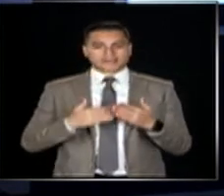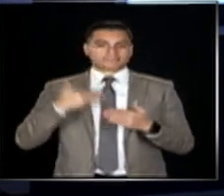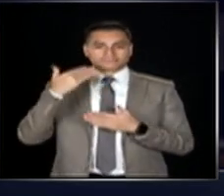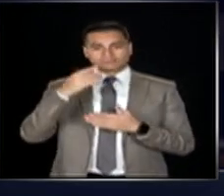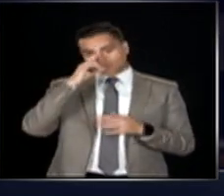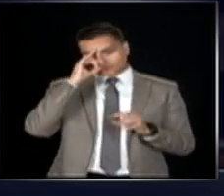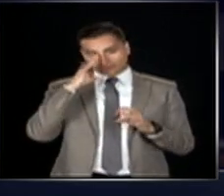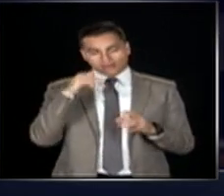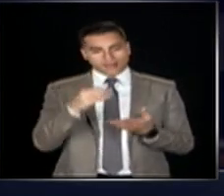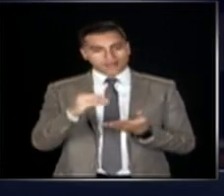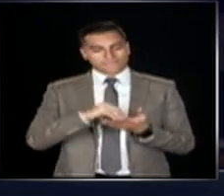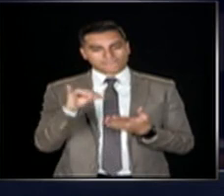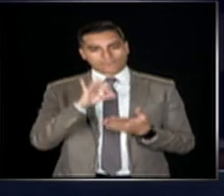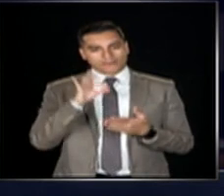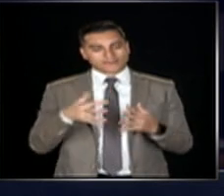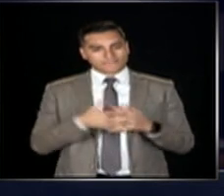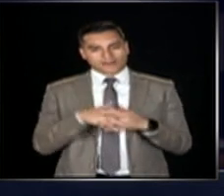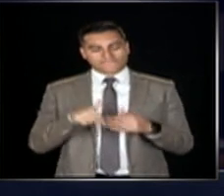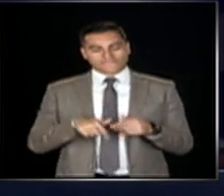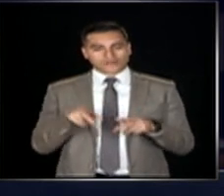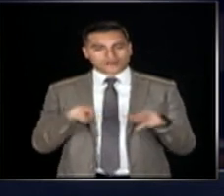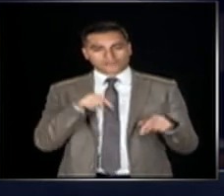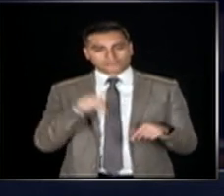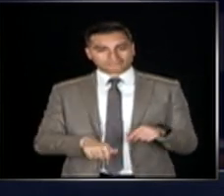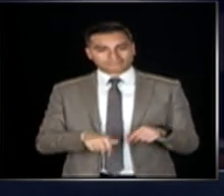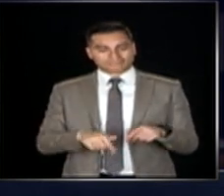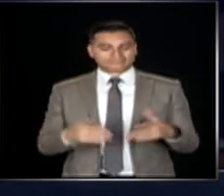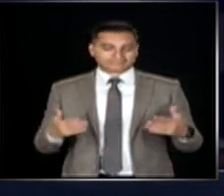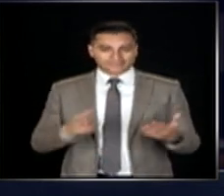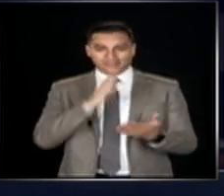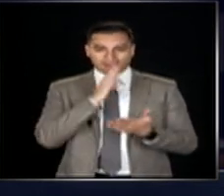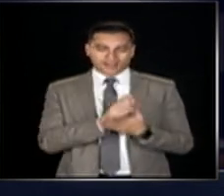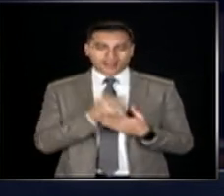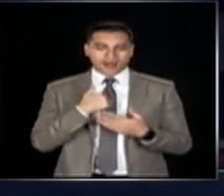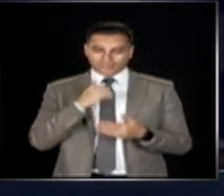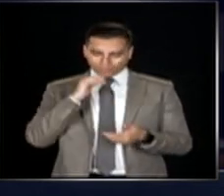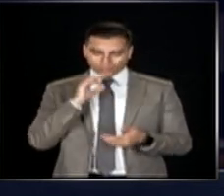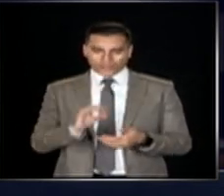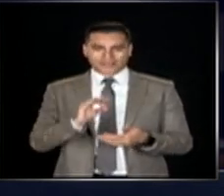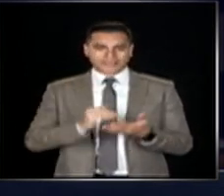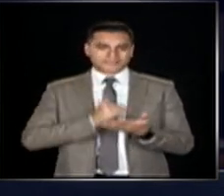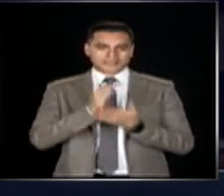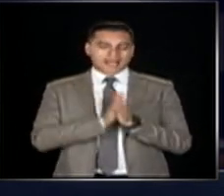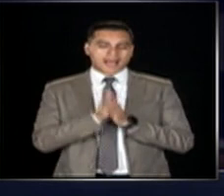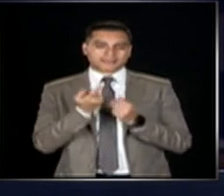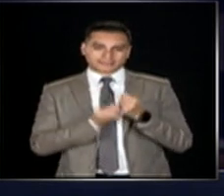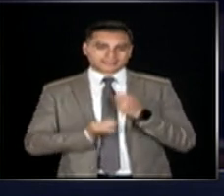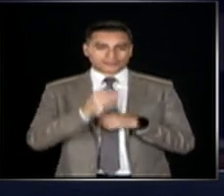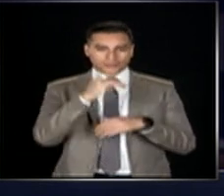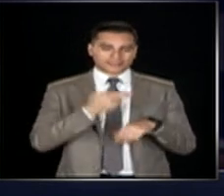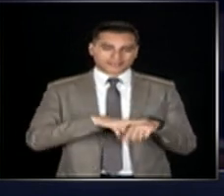اشتراك وكان مهم جدا في الموسم ده وانا متاكد ان انتم هتقدروا تستعدوا وترجعوا